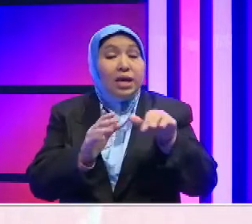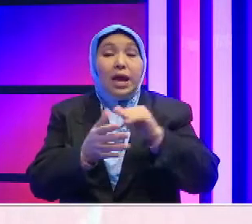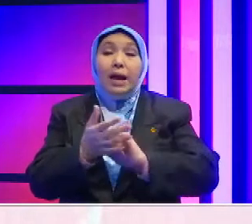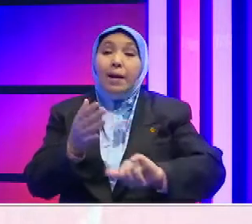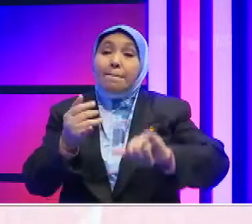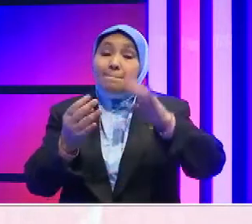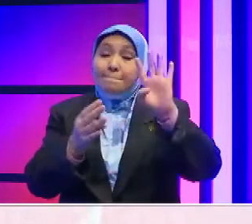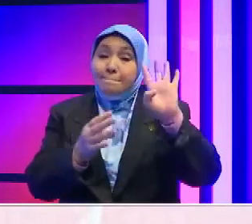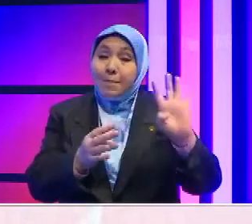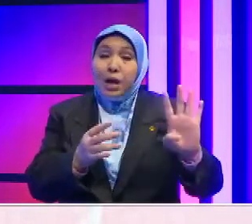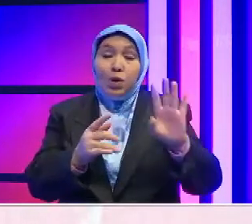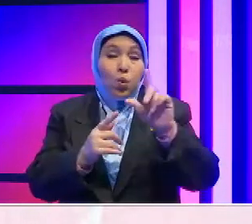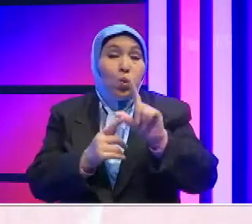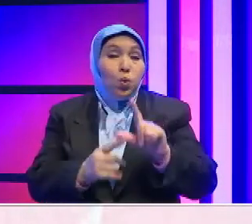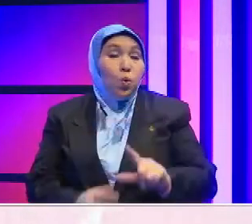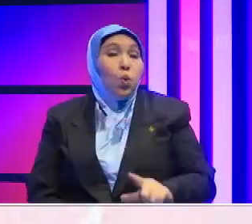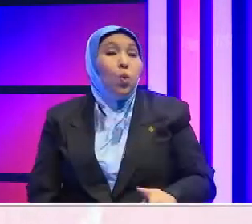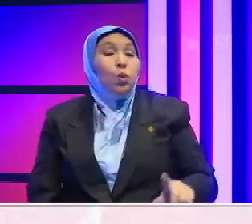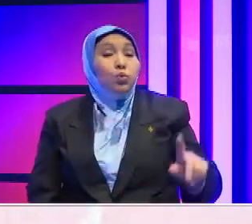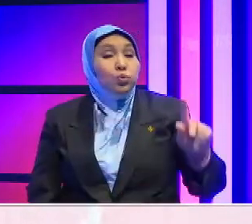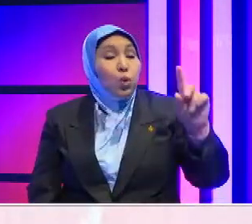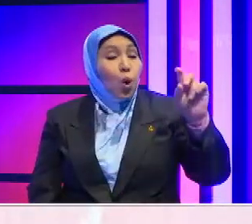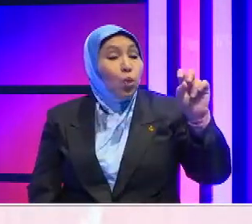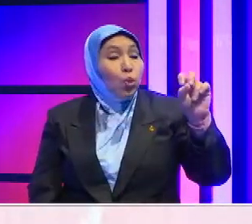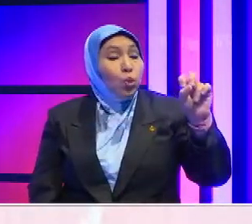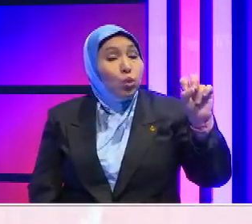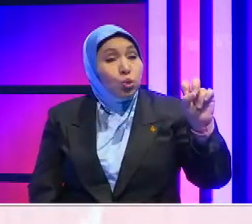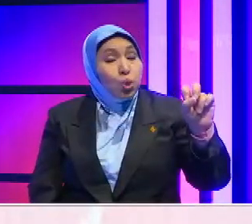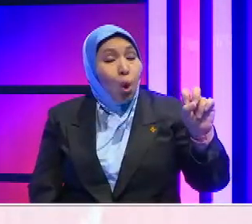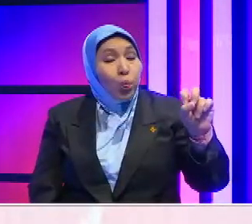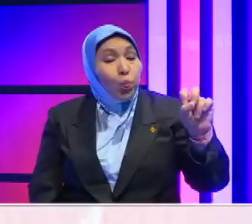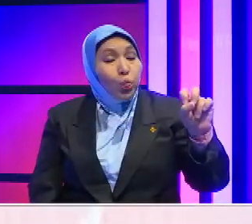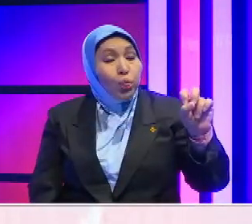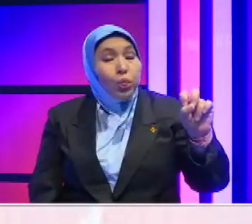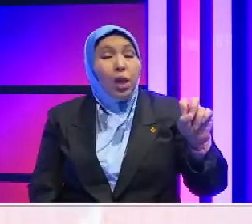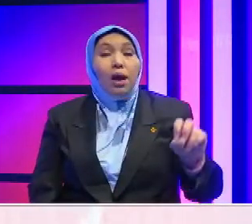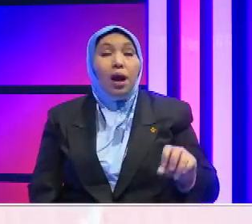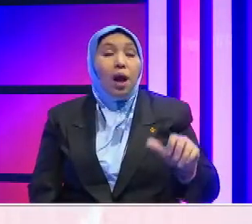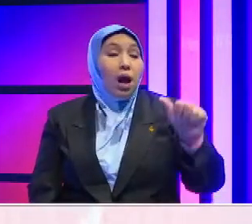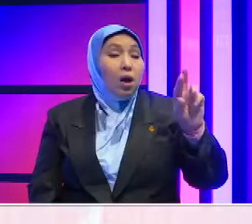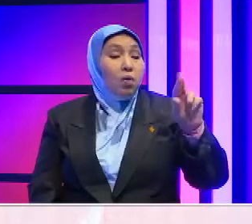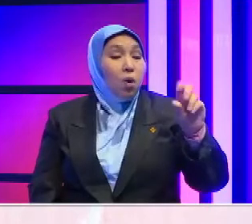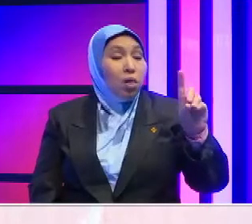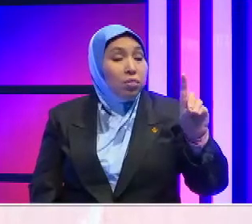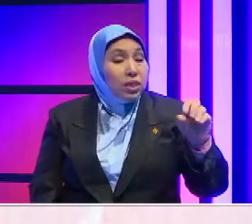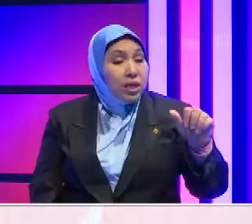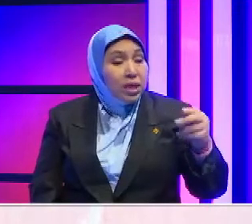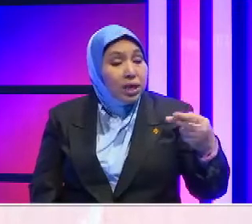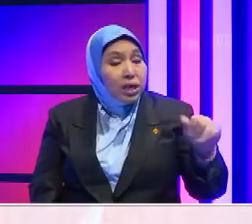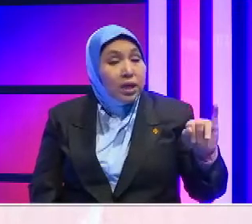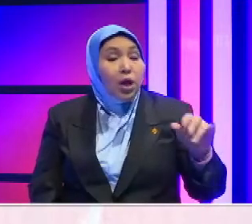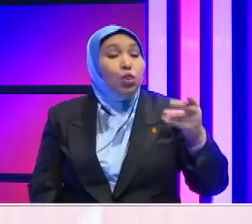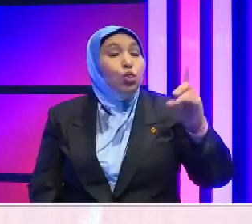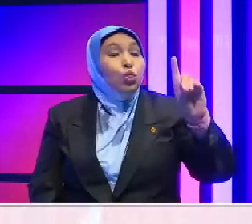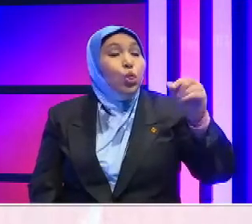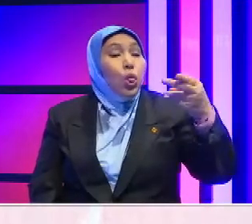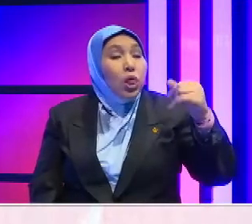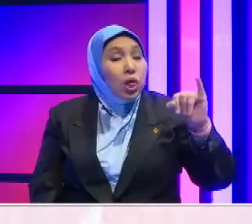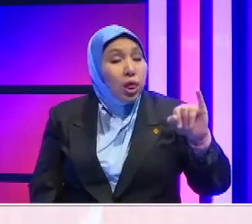keempat huruf-huruf Dortmund Allah btooom herobrine herobrine